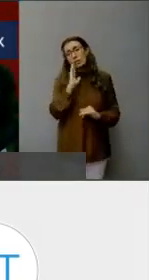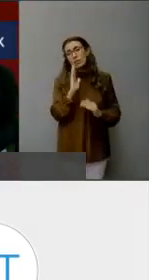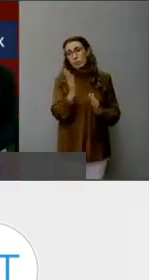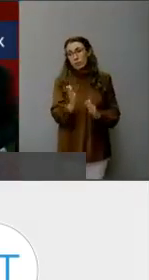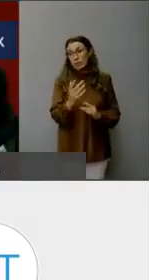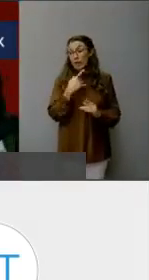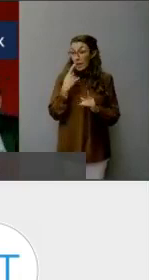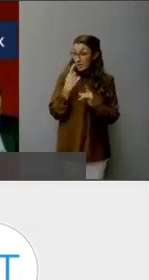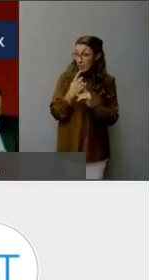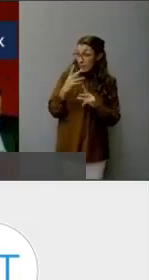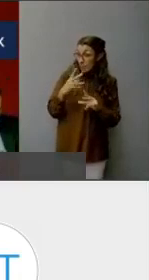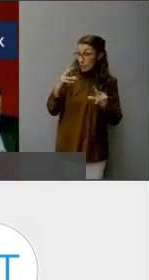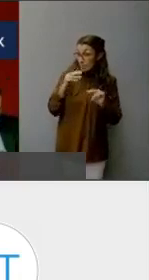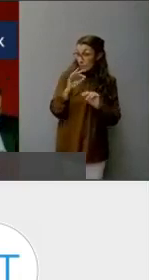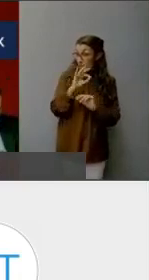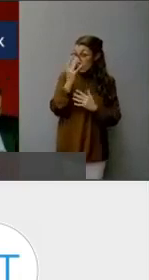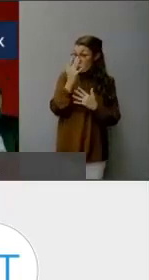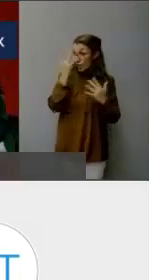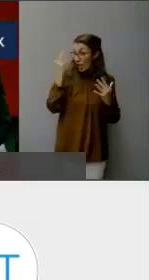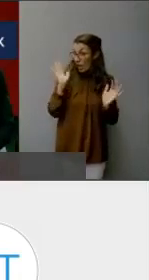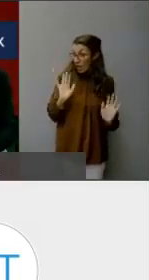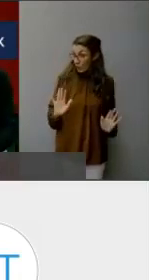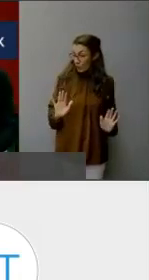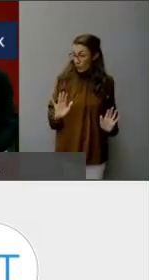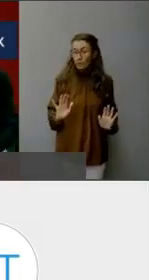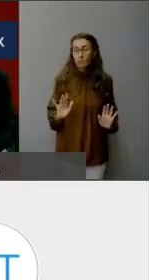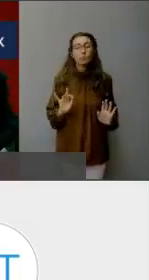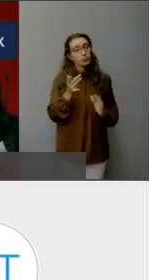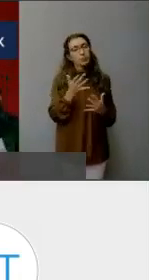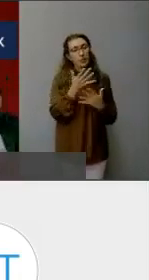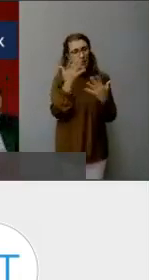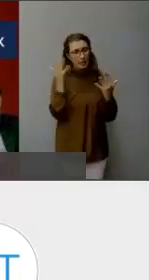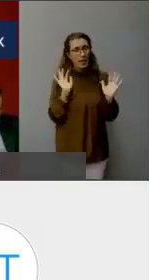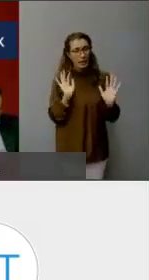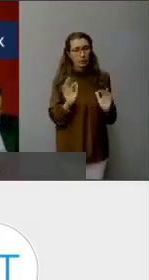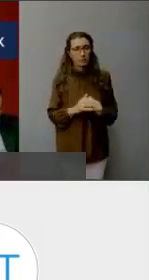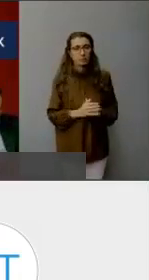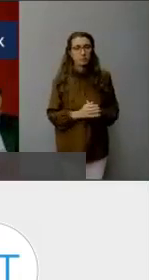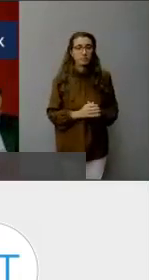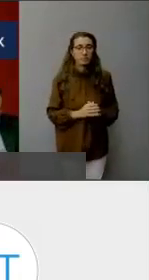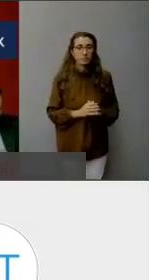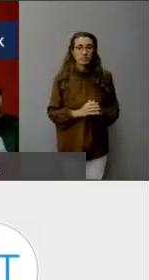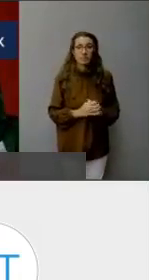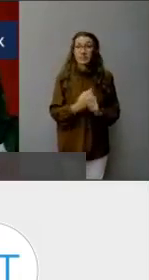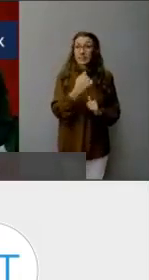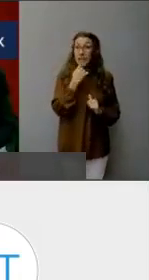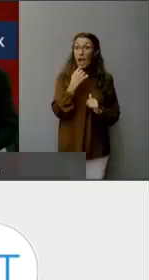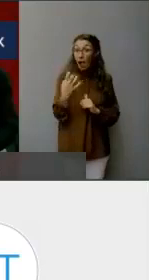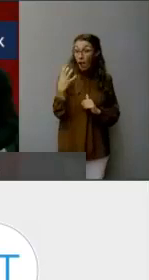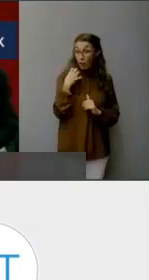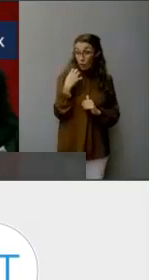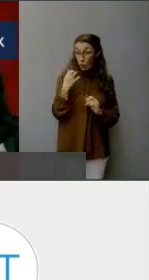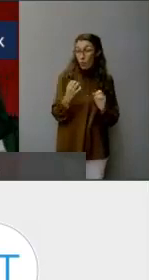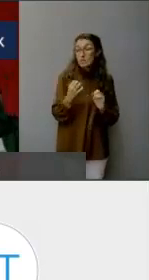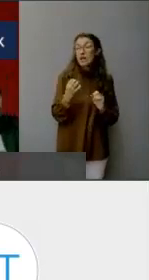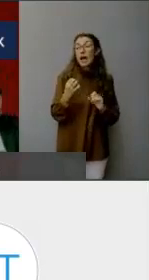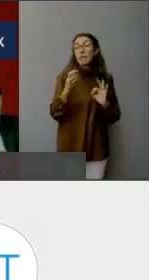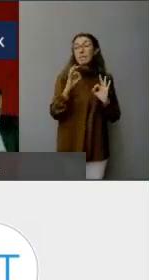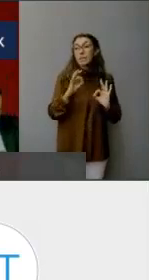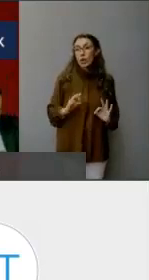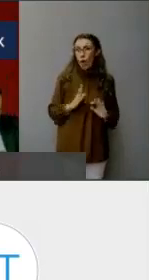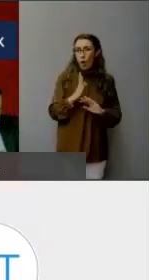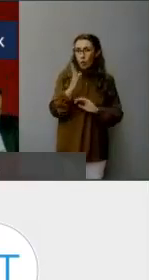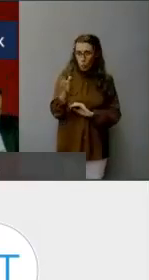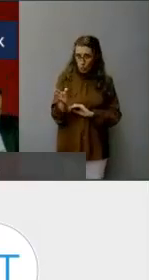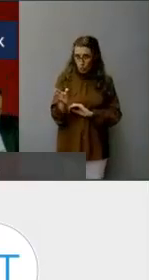devo ripetere ora è chiaro quello che ho detto è chiaro bene per cui chi ha delle accuse da fare vada in procura e fare accuse altrimenti